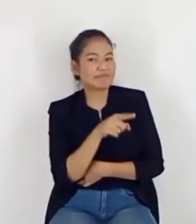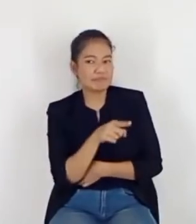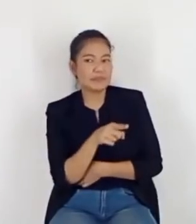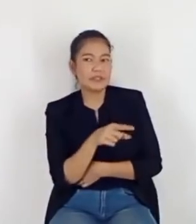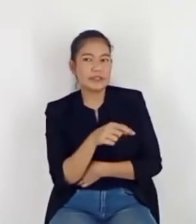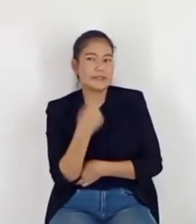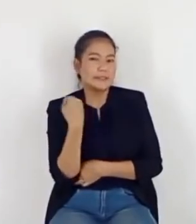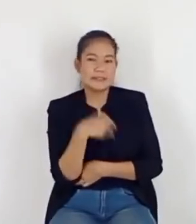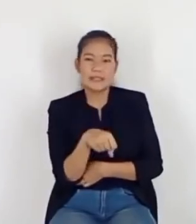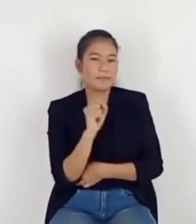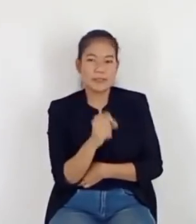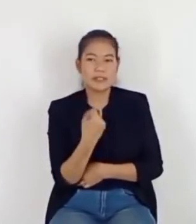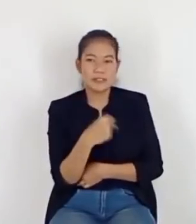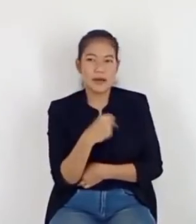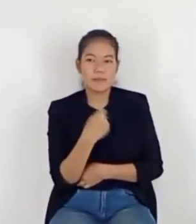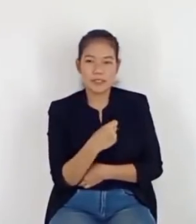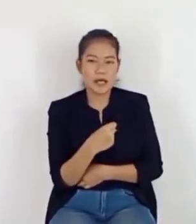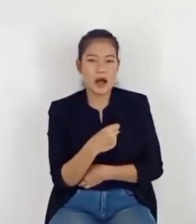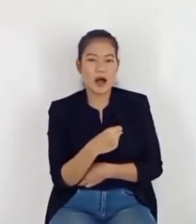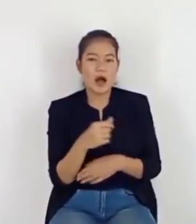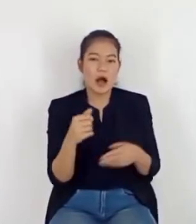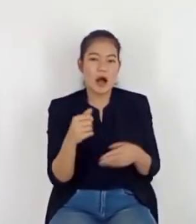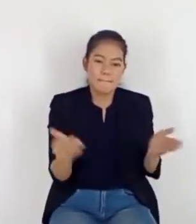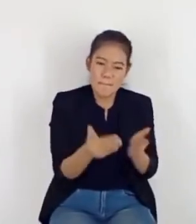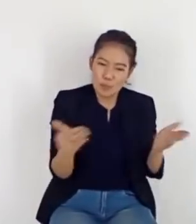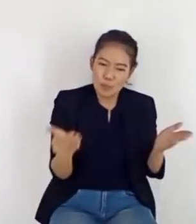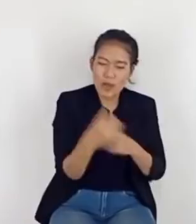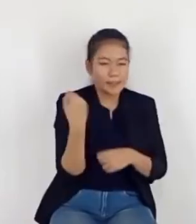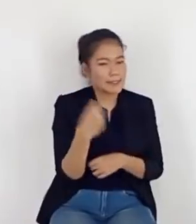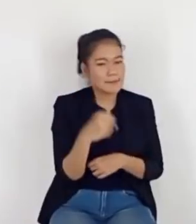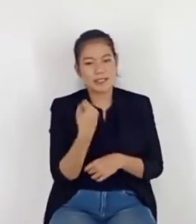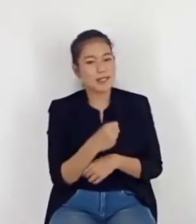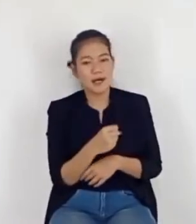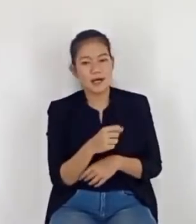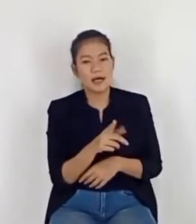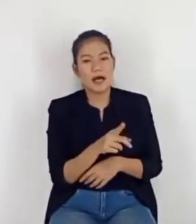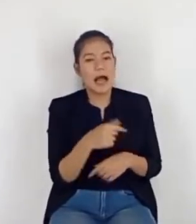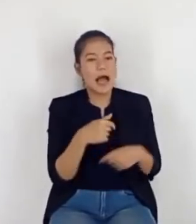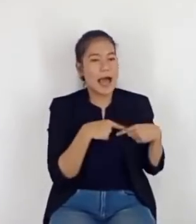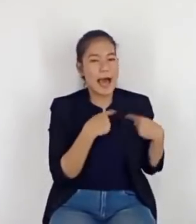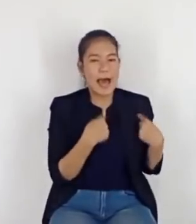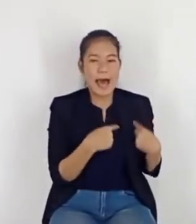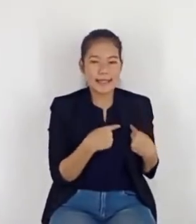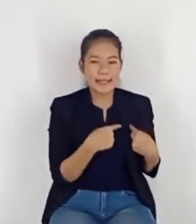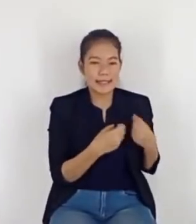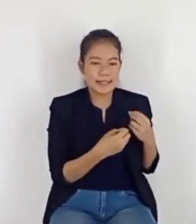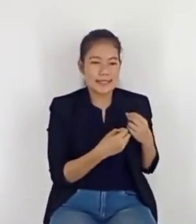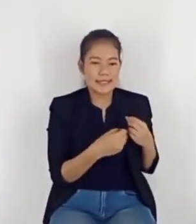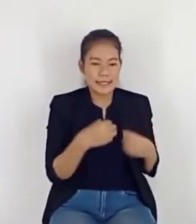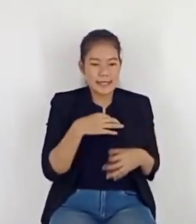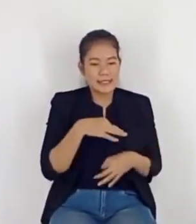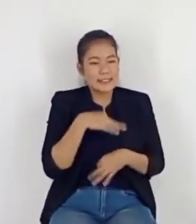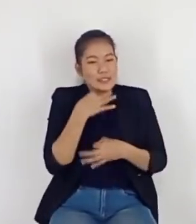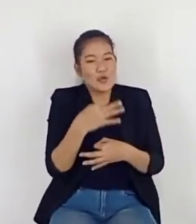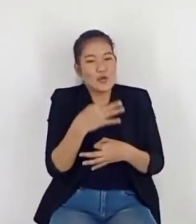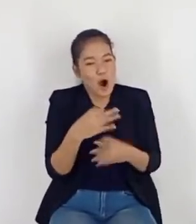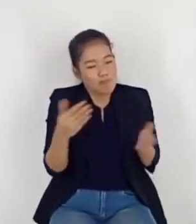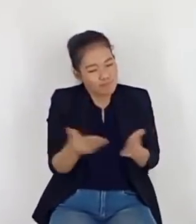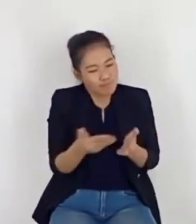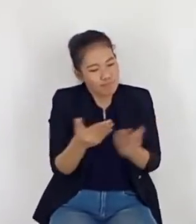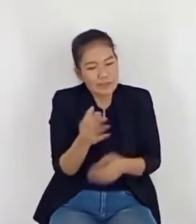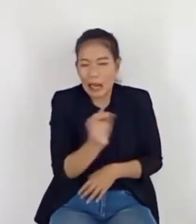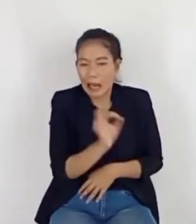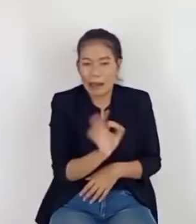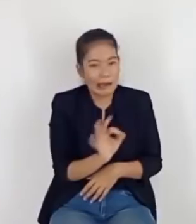tidak akan mendapatkan pemulihan. Tidak akan ada hati, ya jiwa yang dipulihkan. Tidak